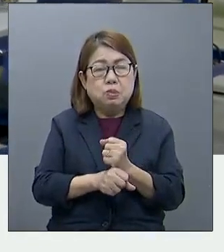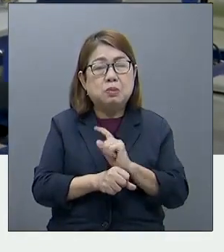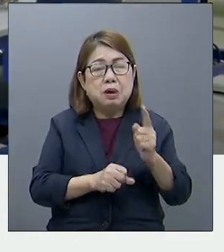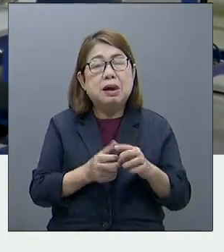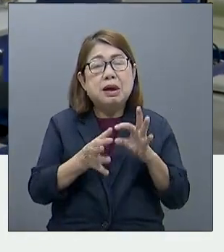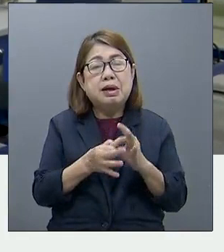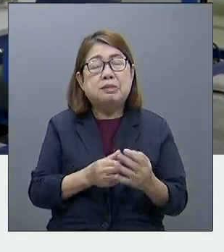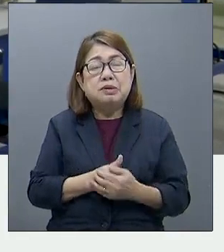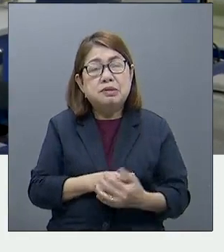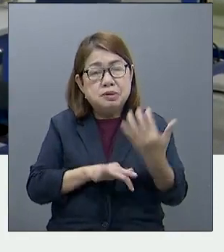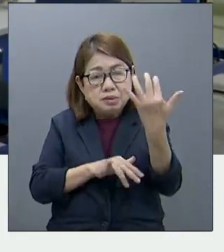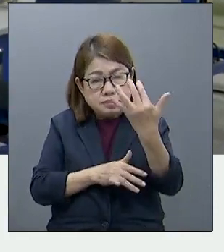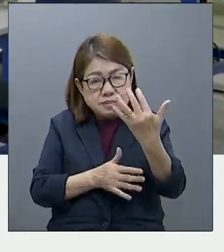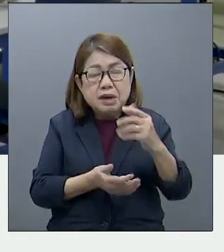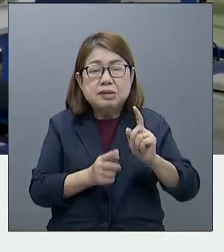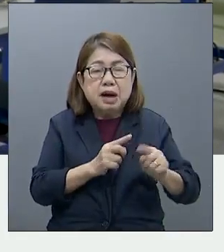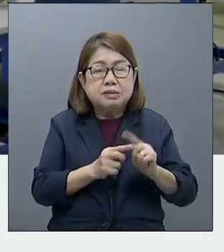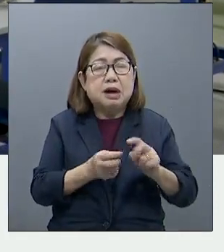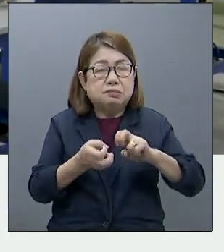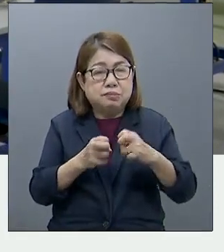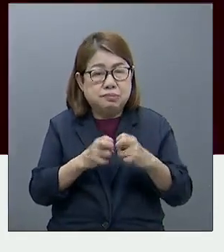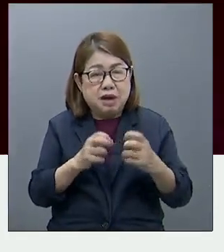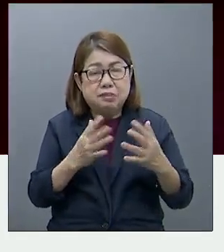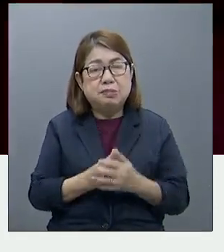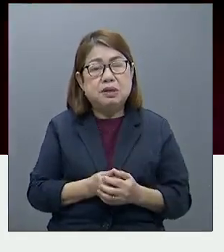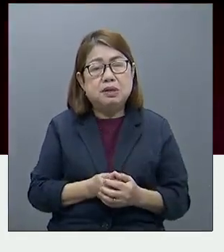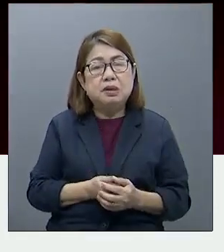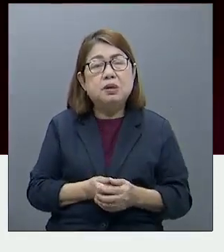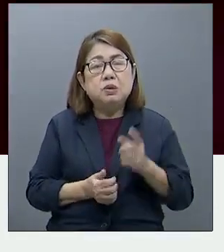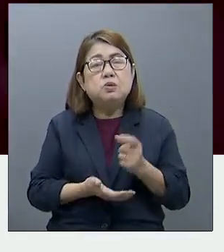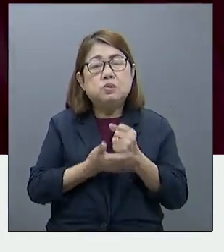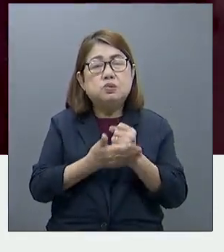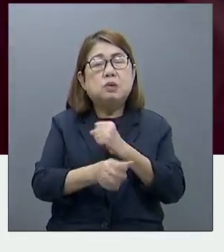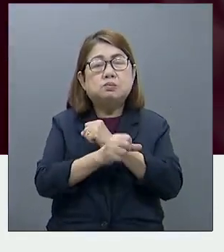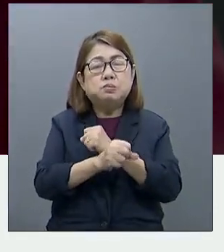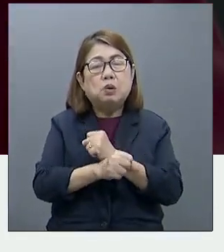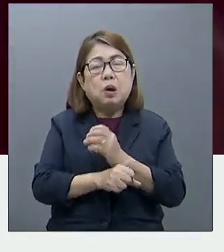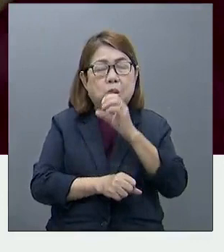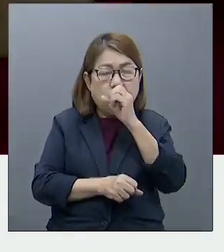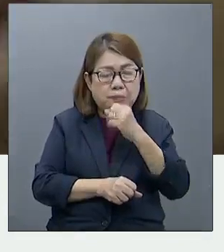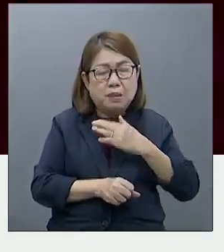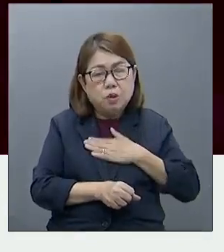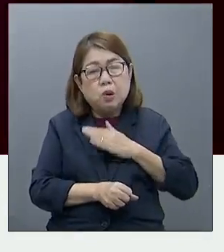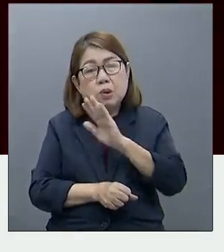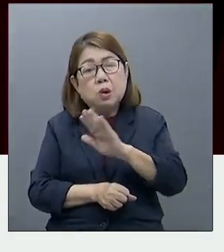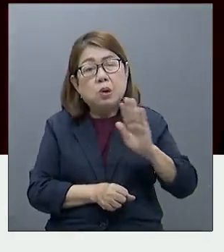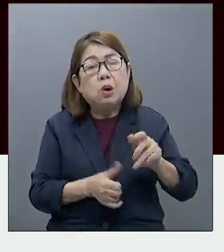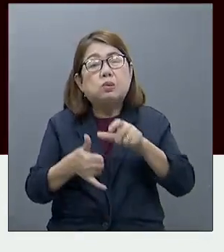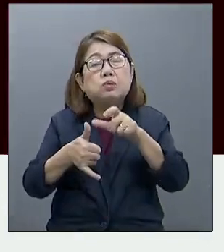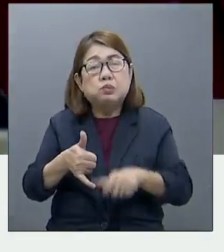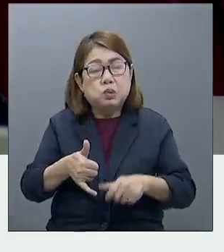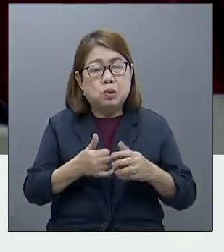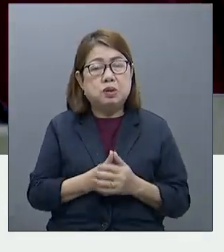อดภัยทางไซเบอร์แล้วก็ Privacy Protection นะคะหรือการปกป้องข้อมูลส่วนบุคคลด้วยเนื่องจาก Government Cyber